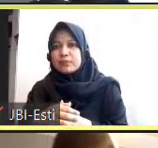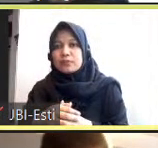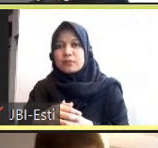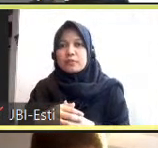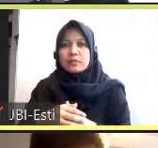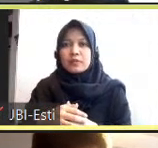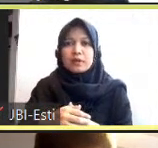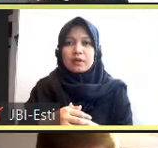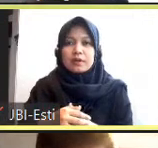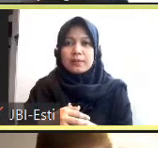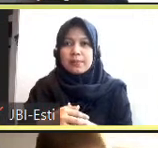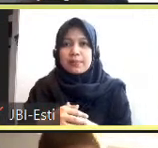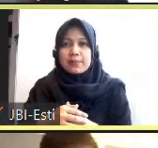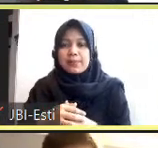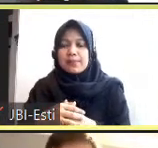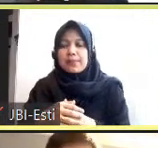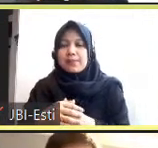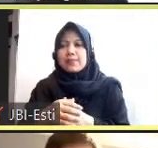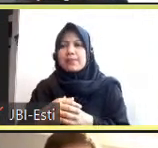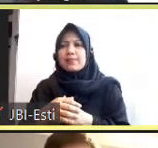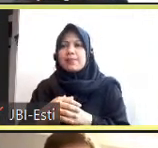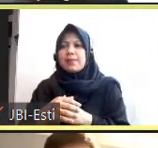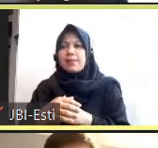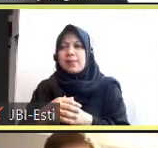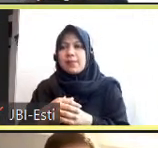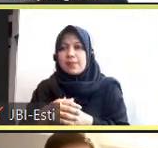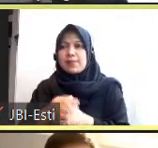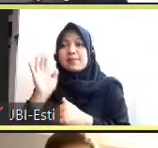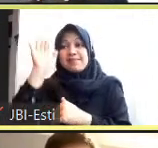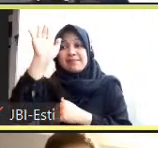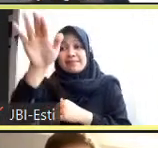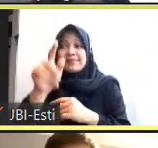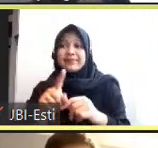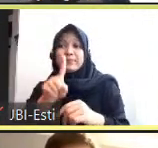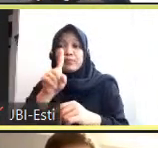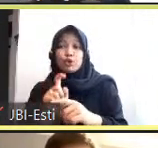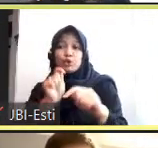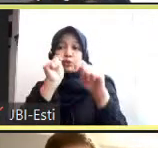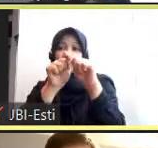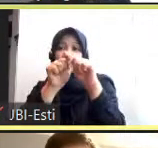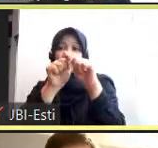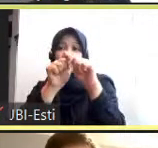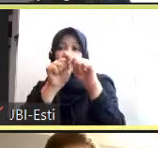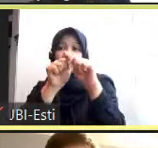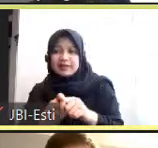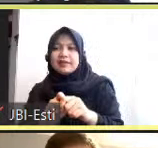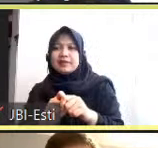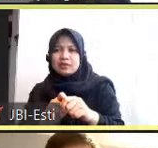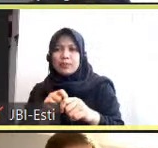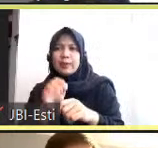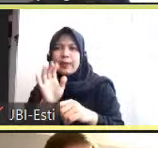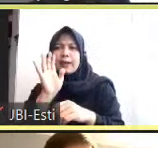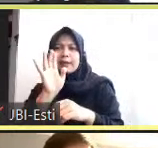hal ini perlu dibenahi ke depannya supaya kerancuan ini tidak